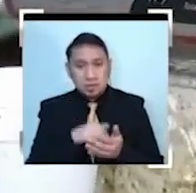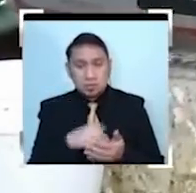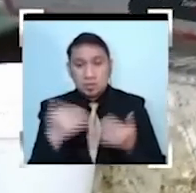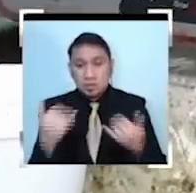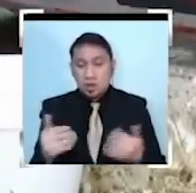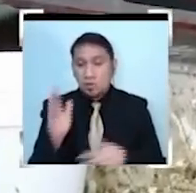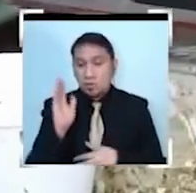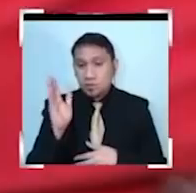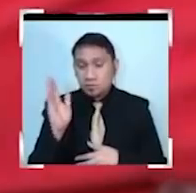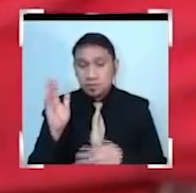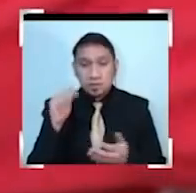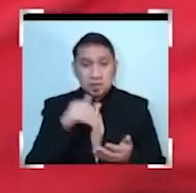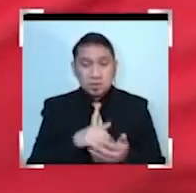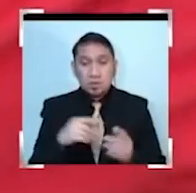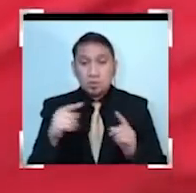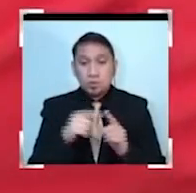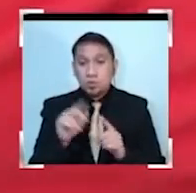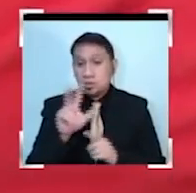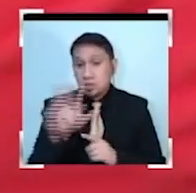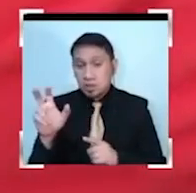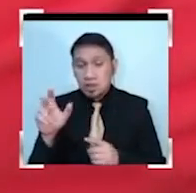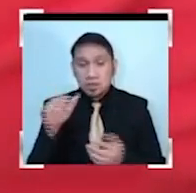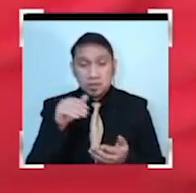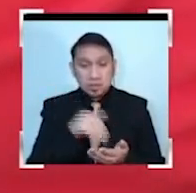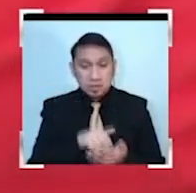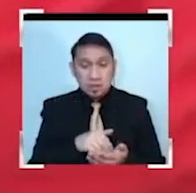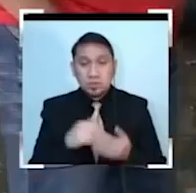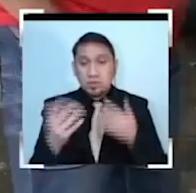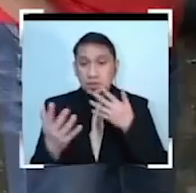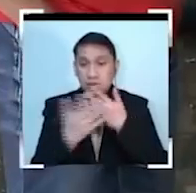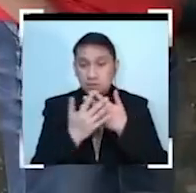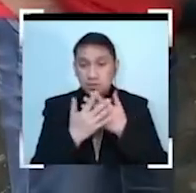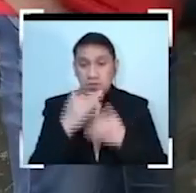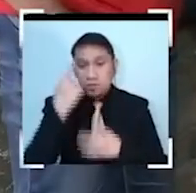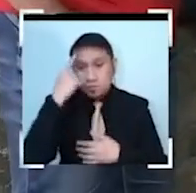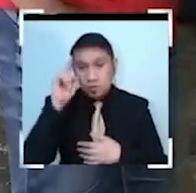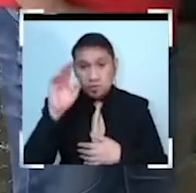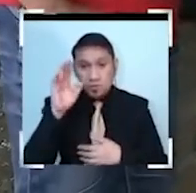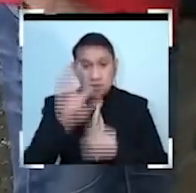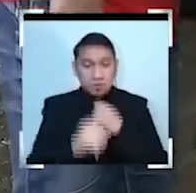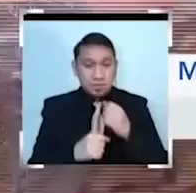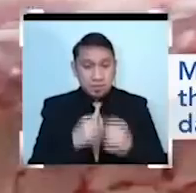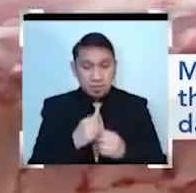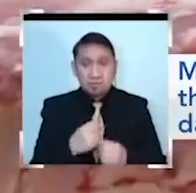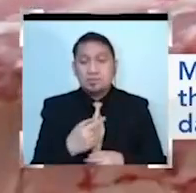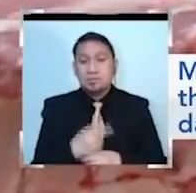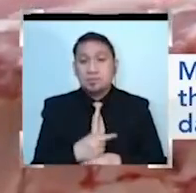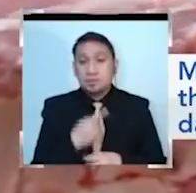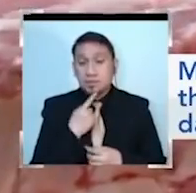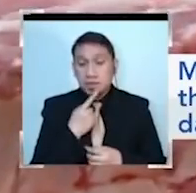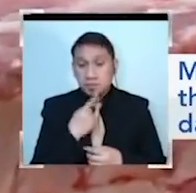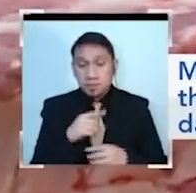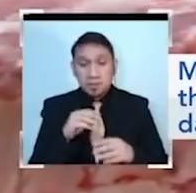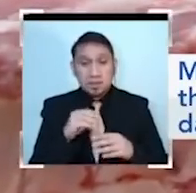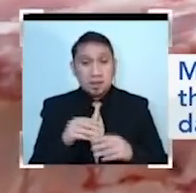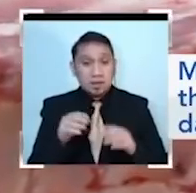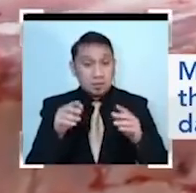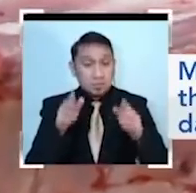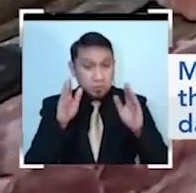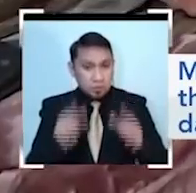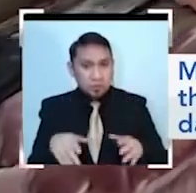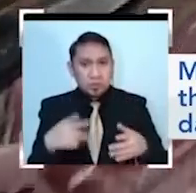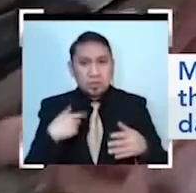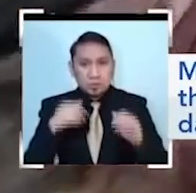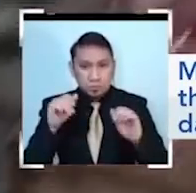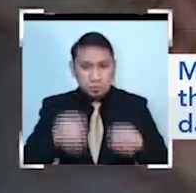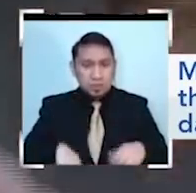hanggang 300,000 na may kulong pang aabot ng 5 taon. Sa totoo lang, sabi ng isang tindero, napipilitan ng iba na magbawas ng